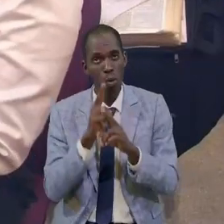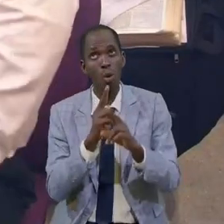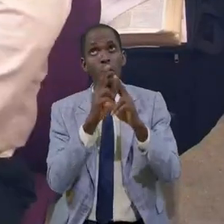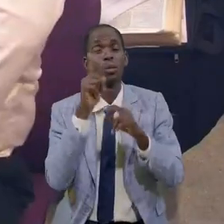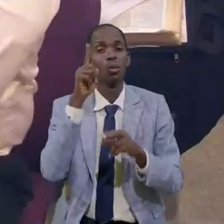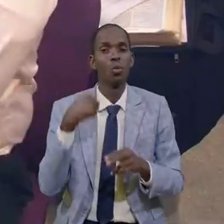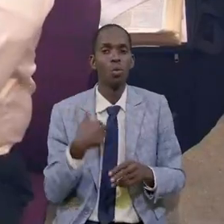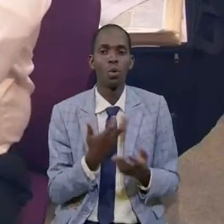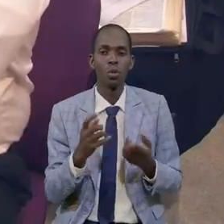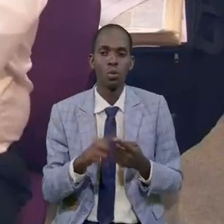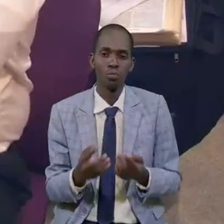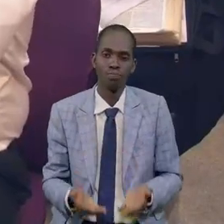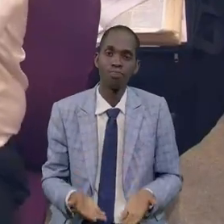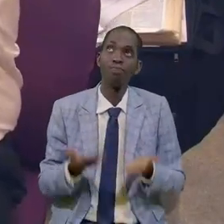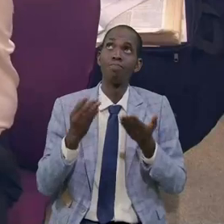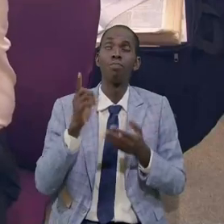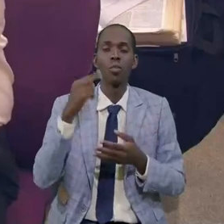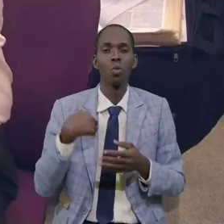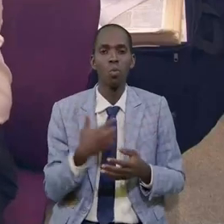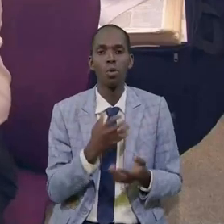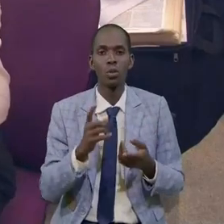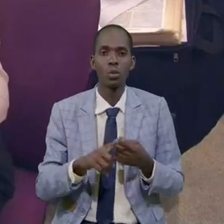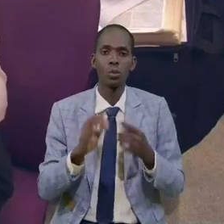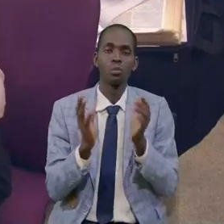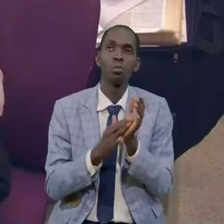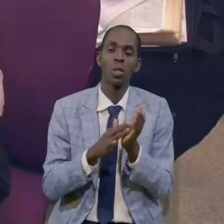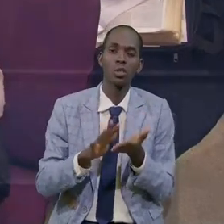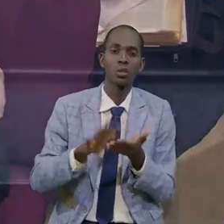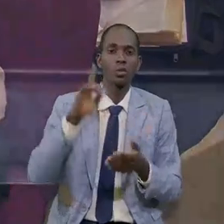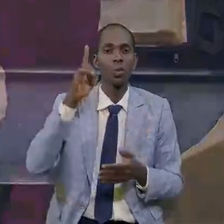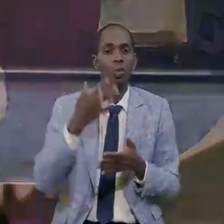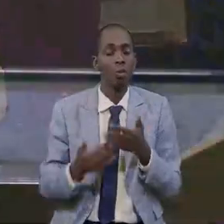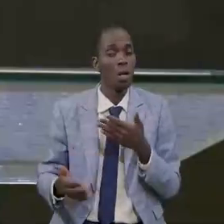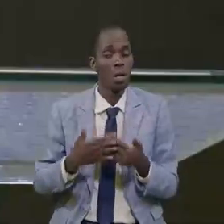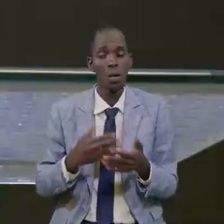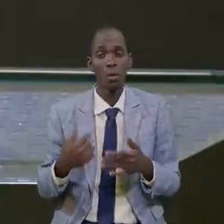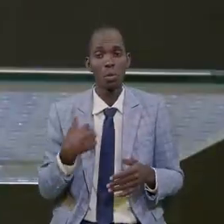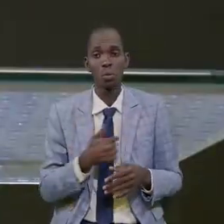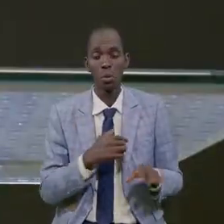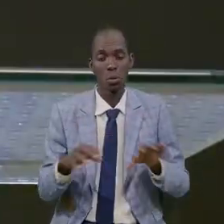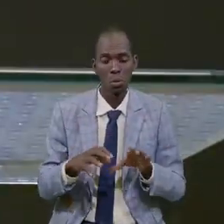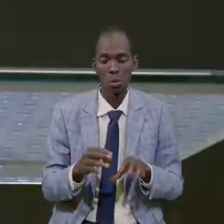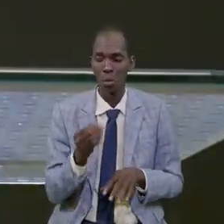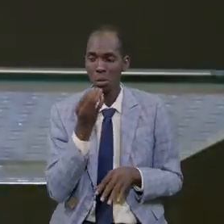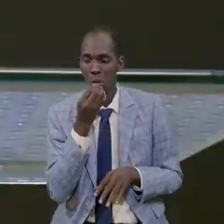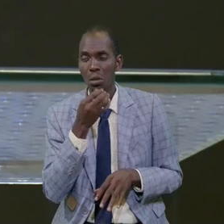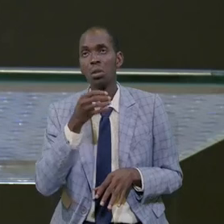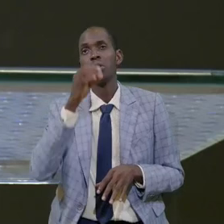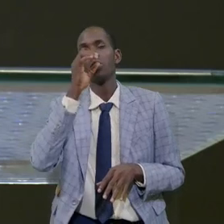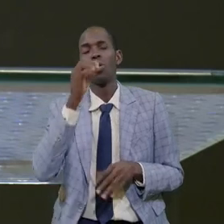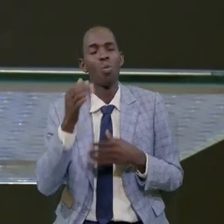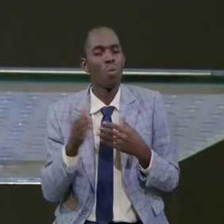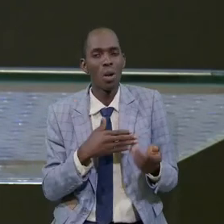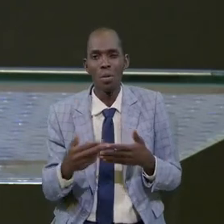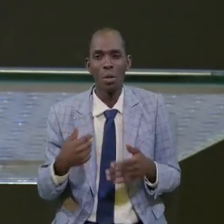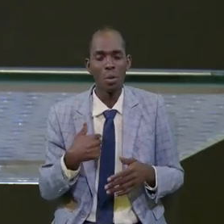nous allons l'élever, nous allons le glorifier. Tout ce que nous faisons, alors nous mangeons, nous buvons,